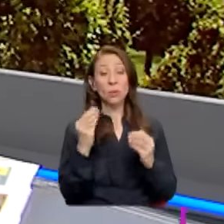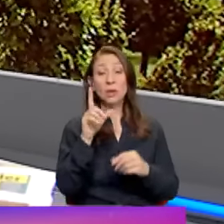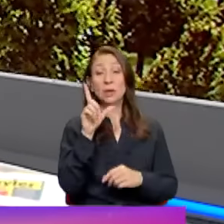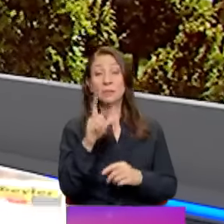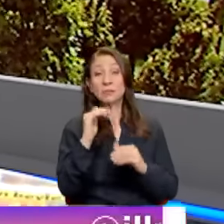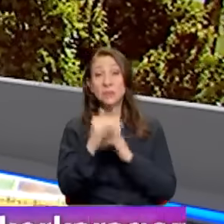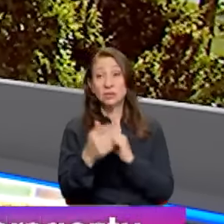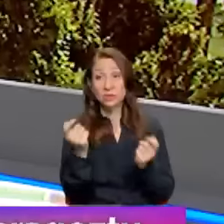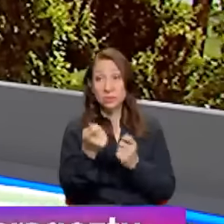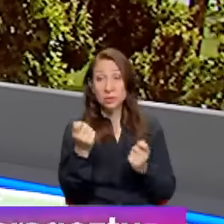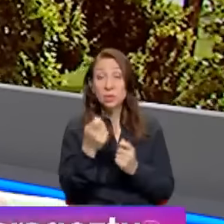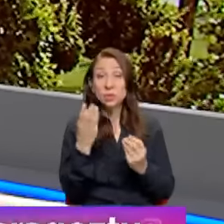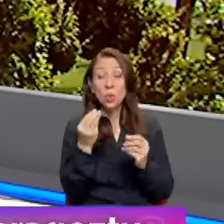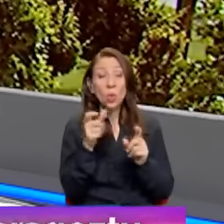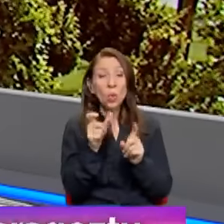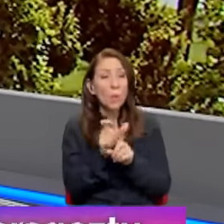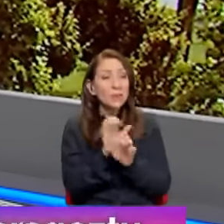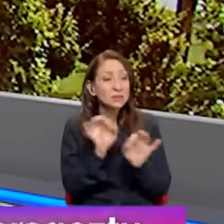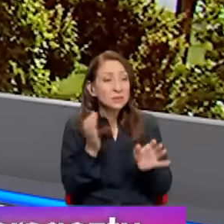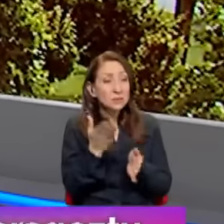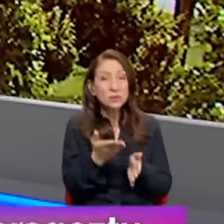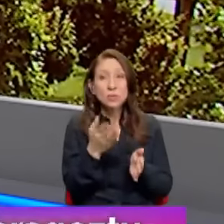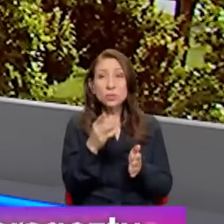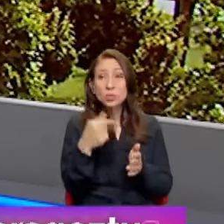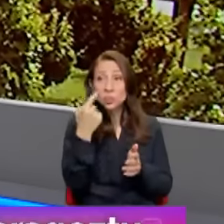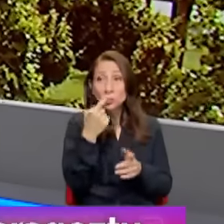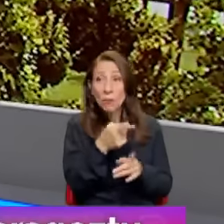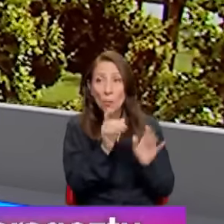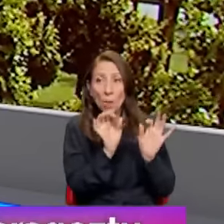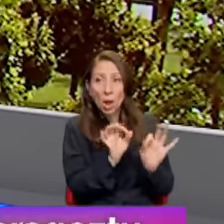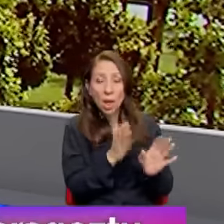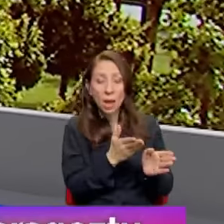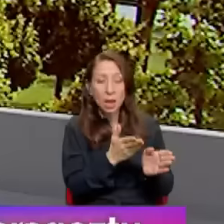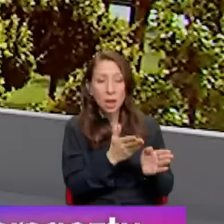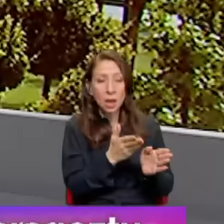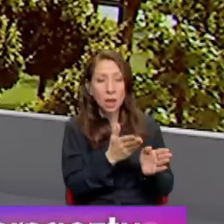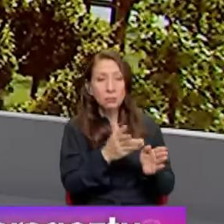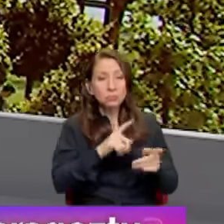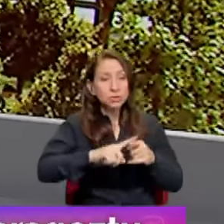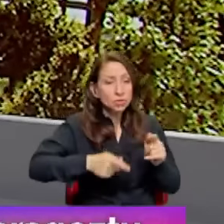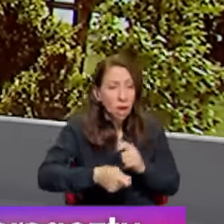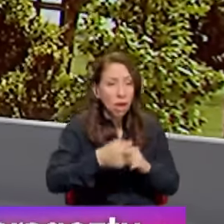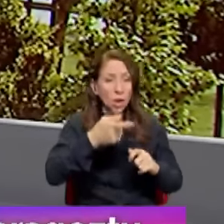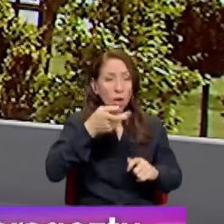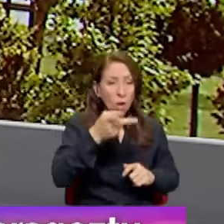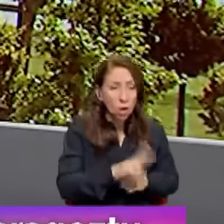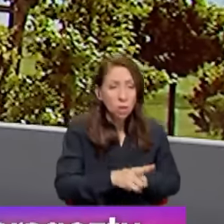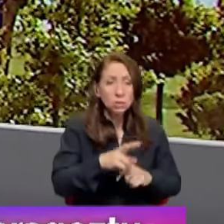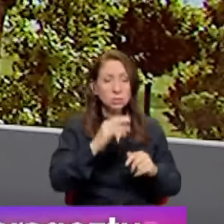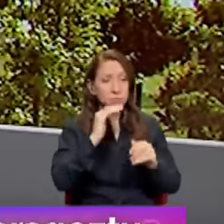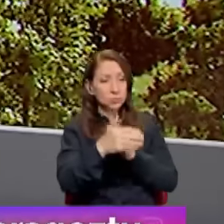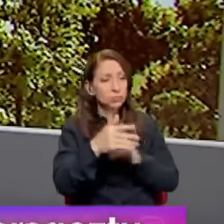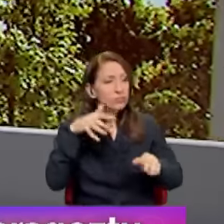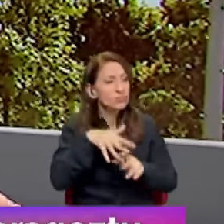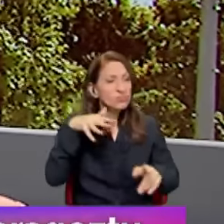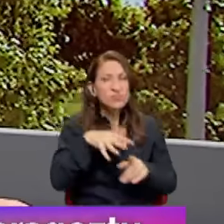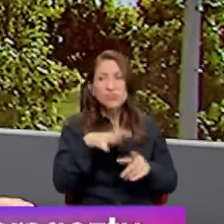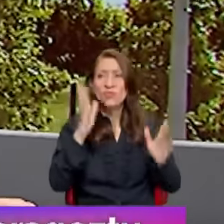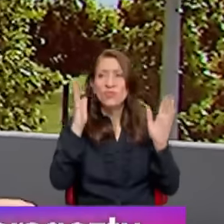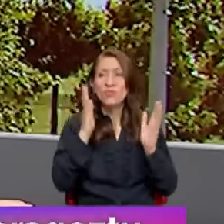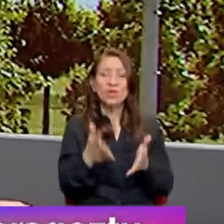taksicilerin çok korunmasız ve dolayısıyla bu eee girişimler devam ediyor taksicilere yönelik bu saldırılar devam